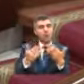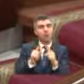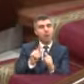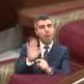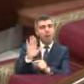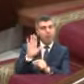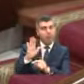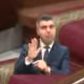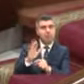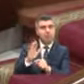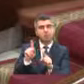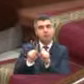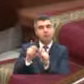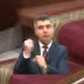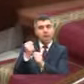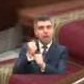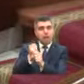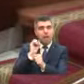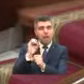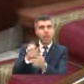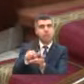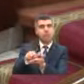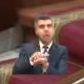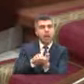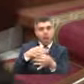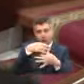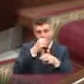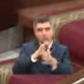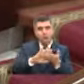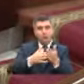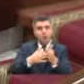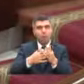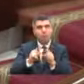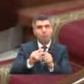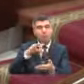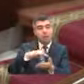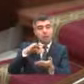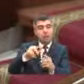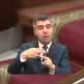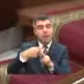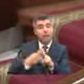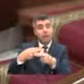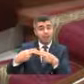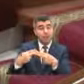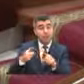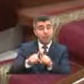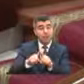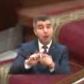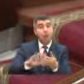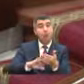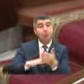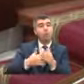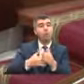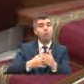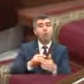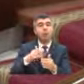والناس التقنيين اللي لقاو حلول باش نقدروا نغرسوا ويبقى في هذه البلاد هذيك الهنديه، ما كاع ما هذيك النعمه ديال الهنديه ما تكونش عندنا